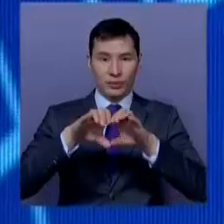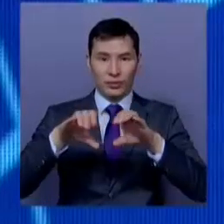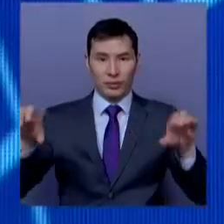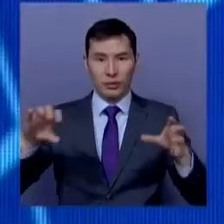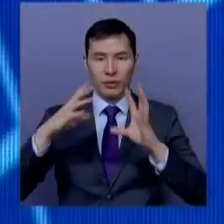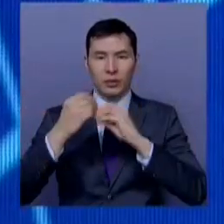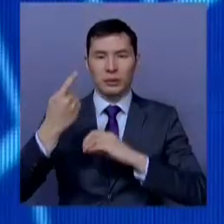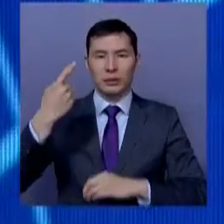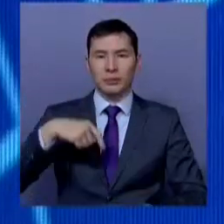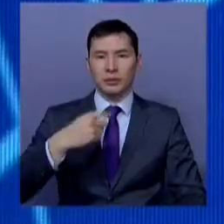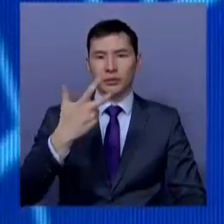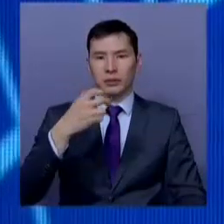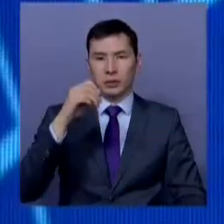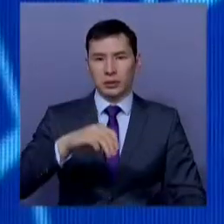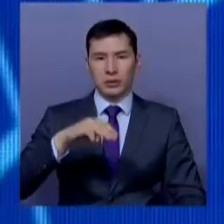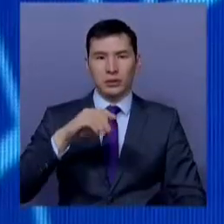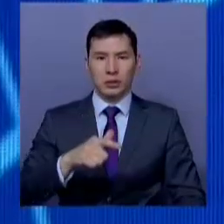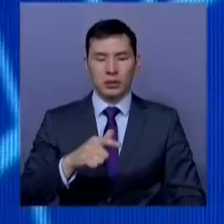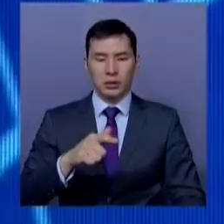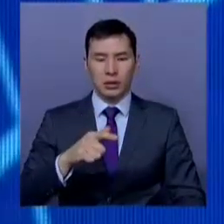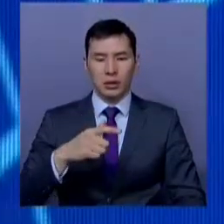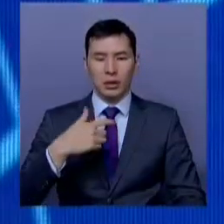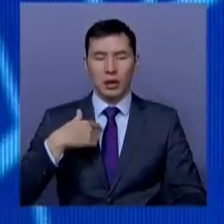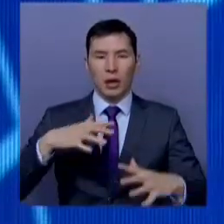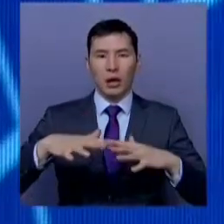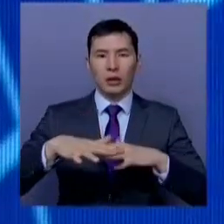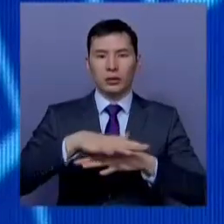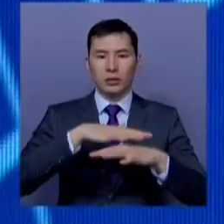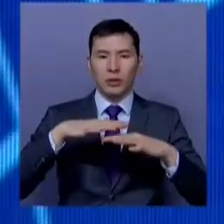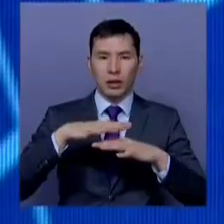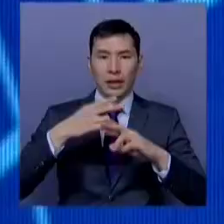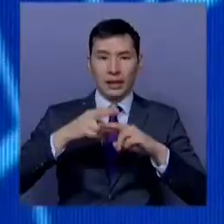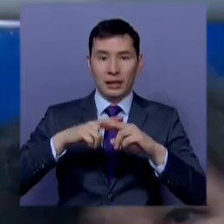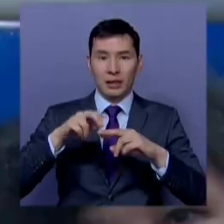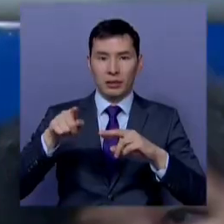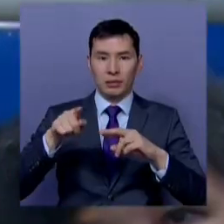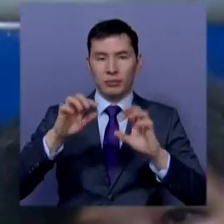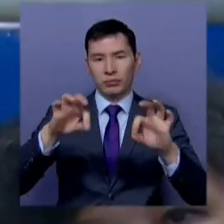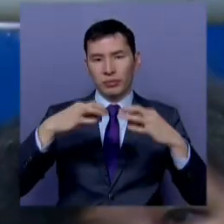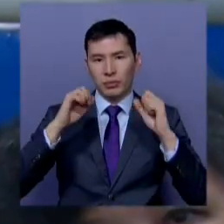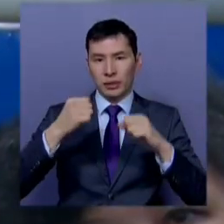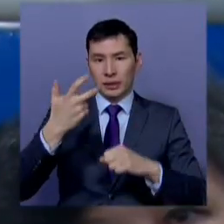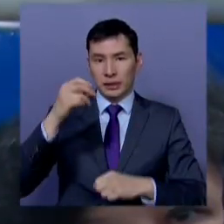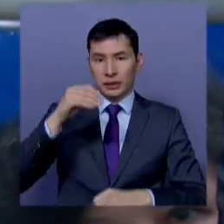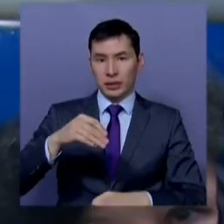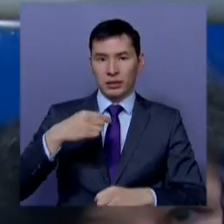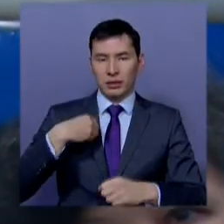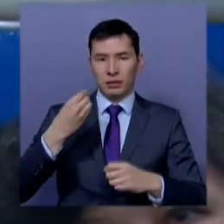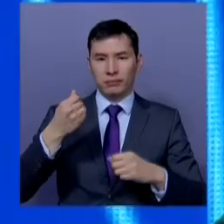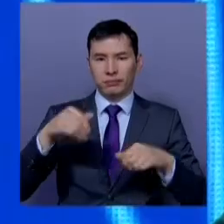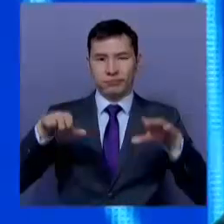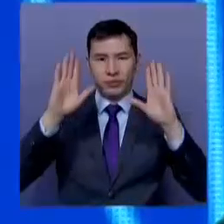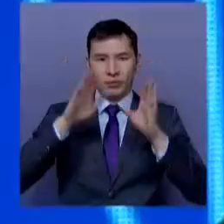Осыдан сұрайтымыз, 300 мың теңгені халыққа бөліп-бөліп төлеуге рұқсатыңызды берсеңіздер, көмектессеңіздер осына.